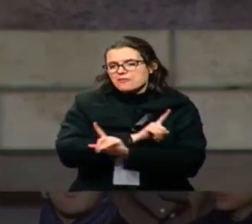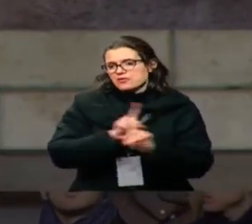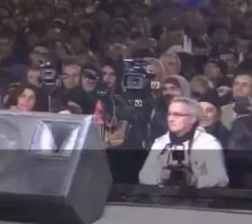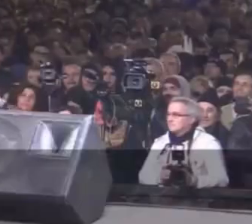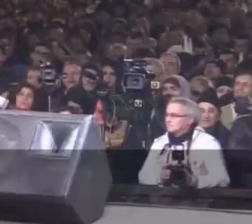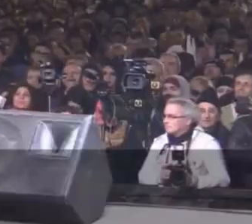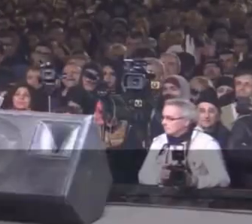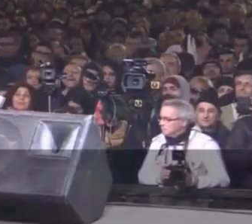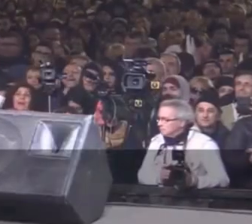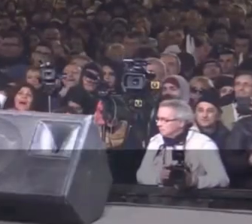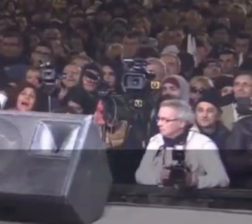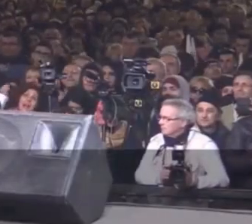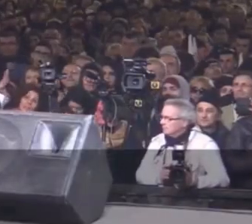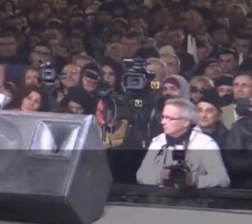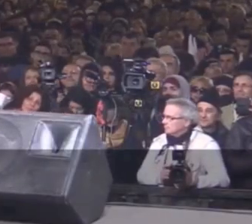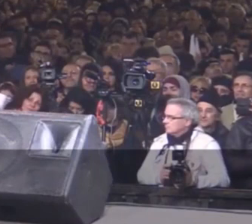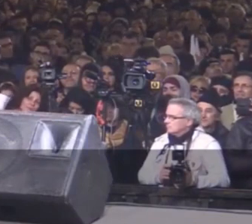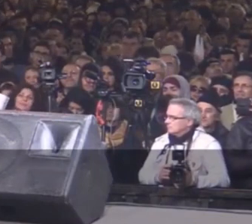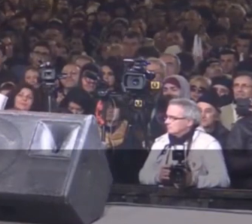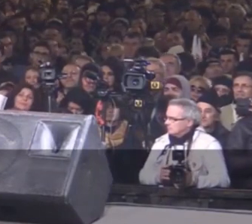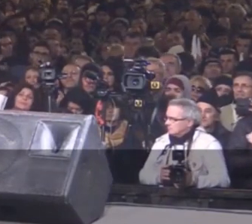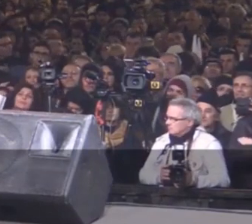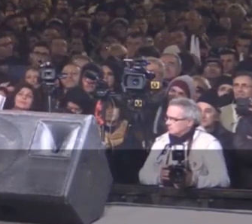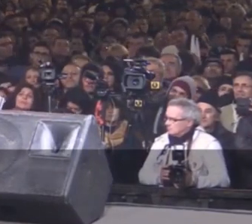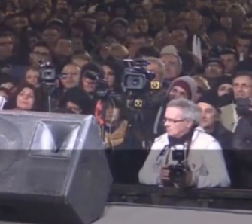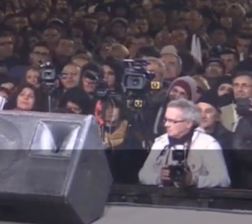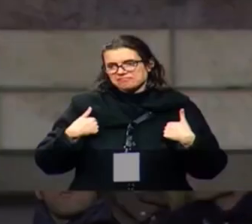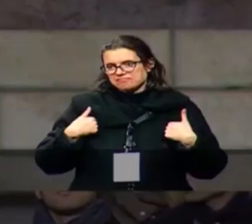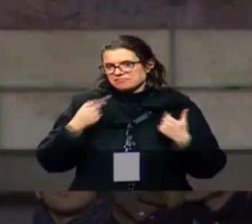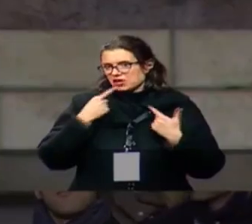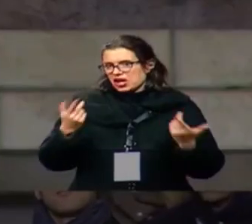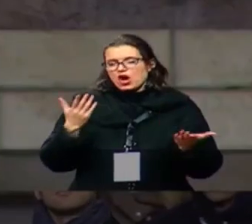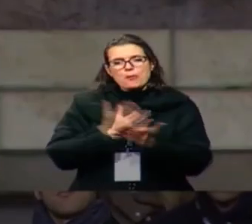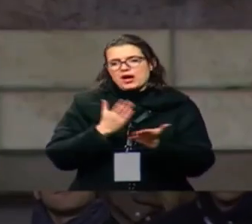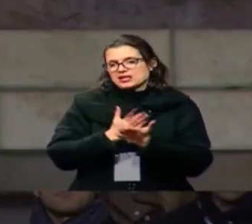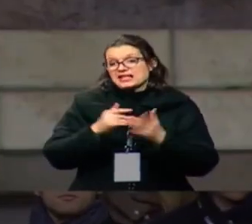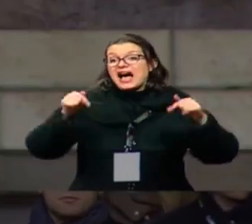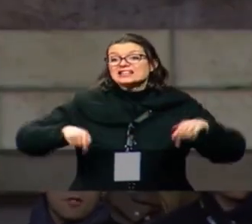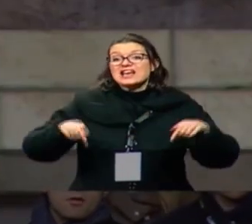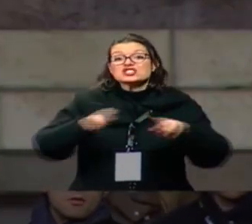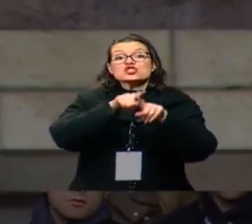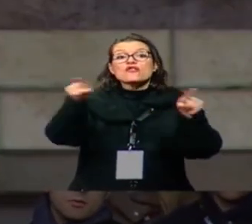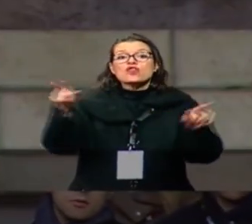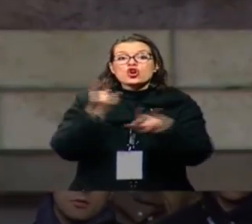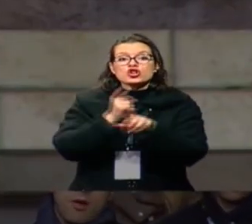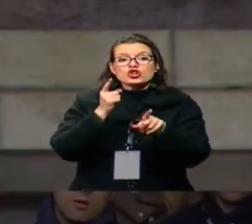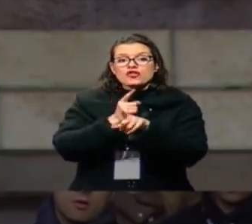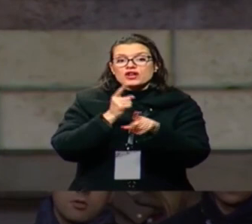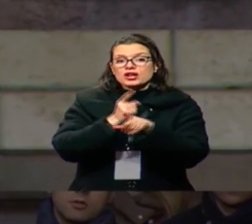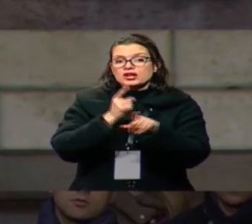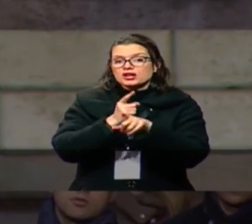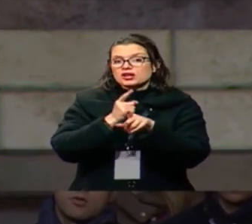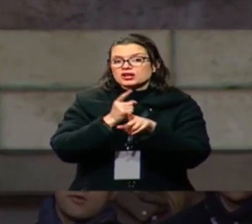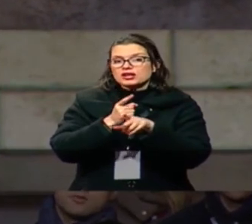permettere Allora io basta Adesso dovete fare una cosa andare e